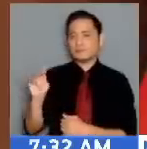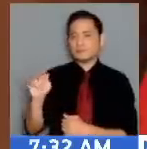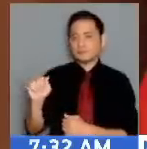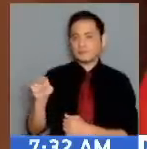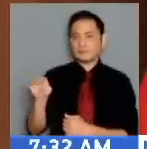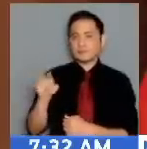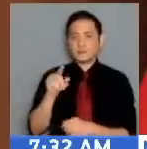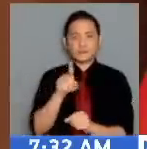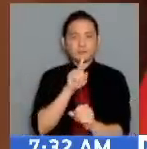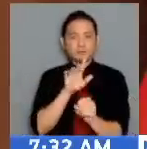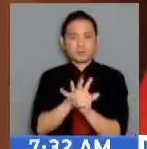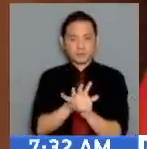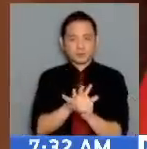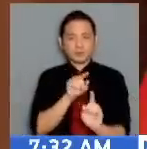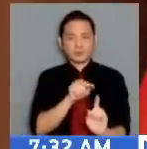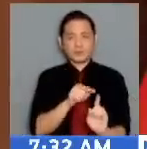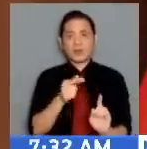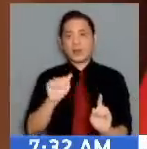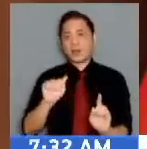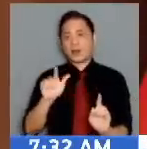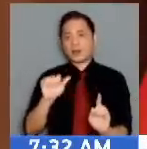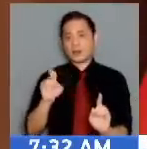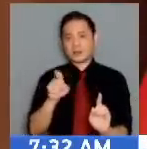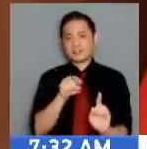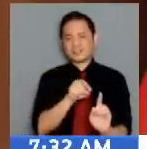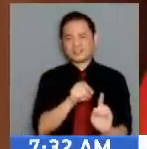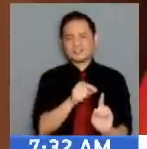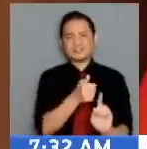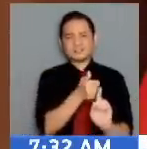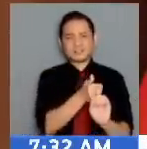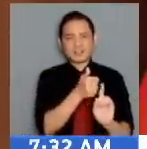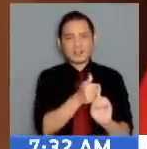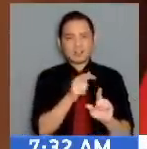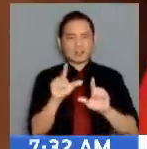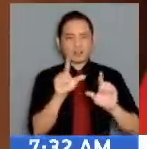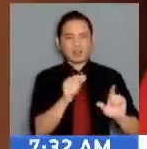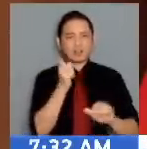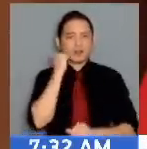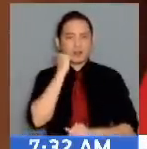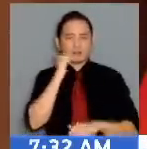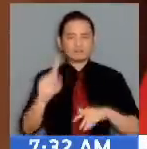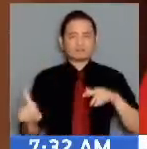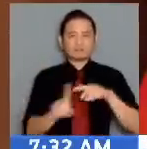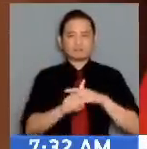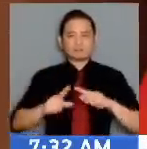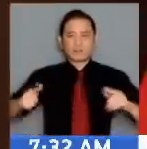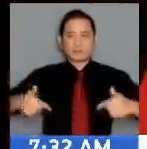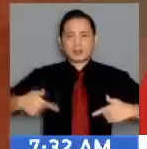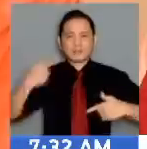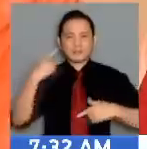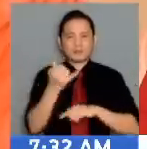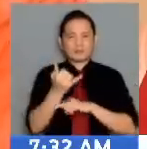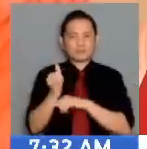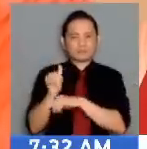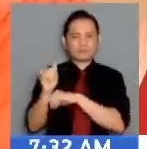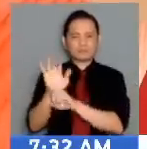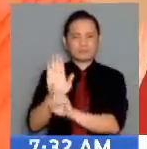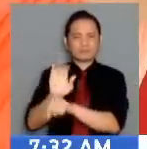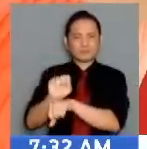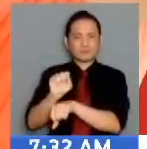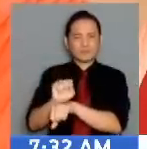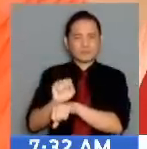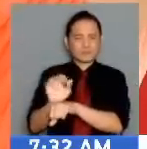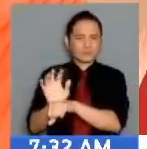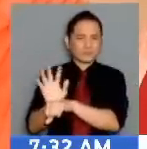Alex Gonzaga ang aktres na tinutukoy niya na palaging late sa taping ng isang serye sa viral video ng Prescott. Kinumpronta raw niya si